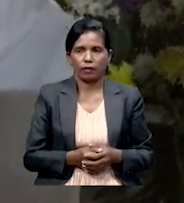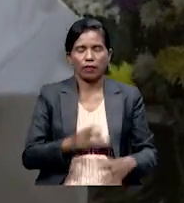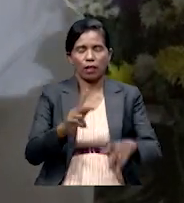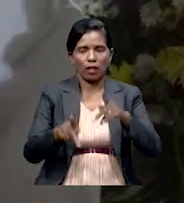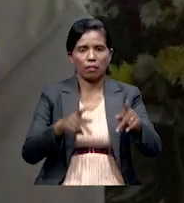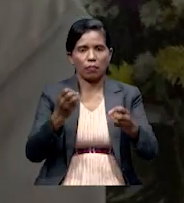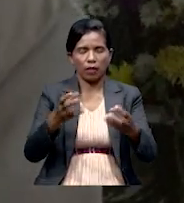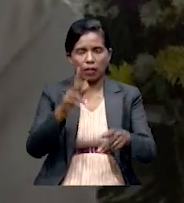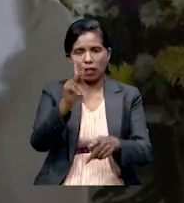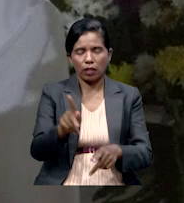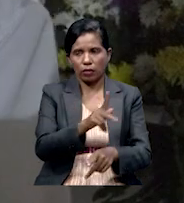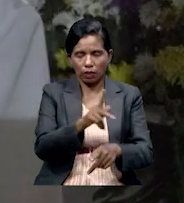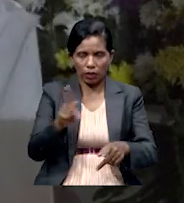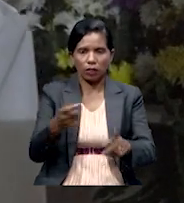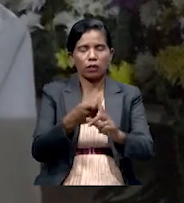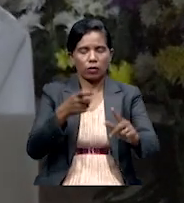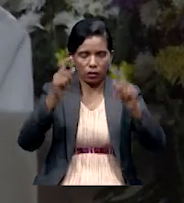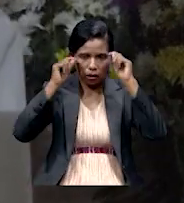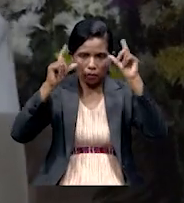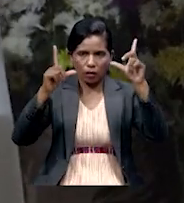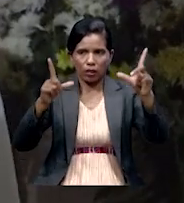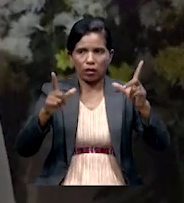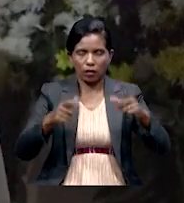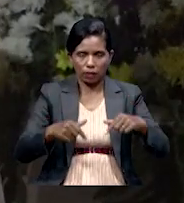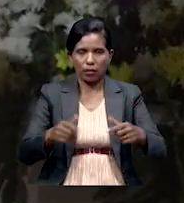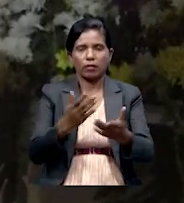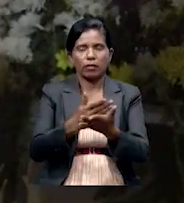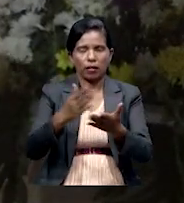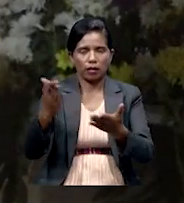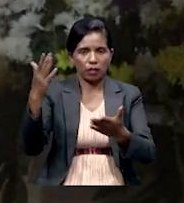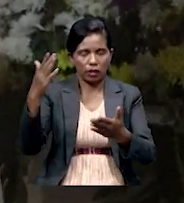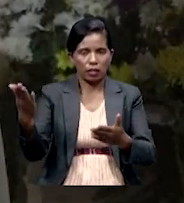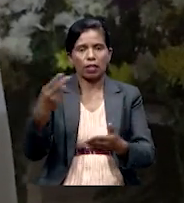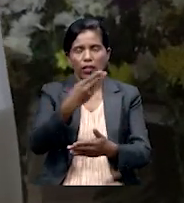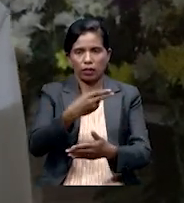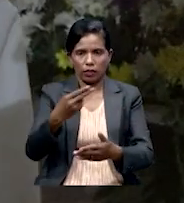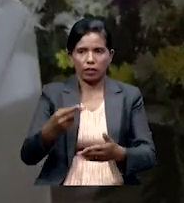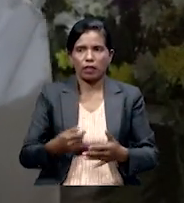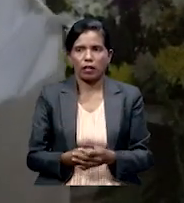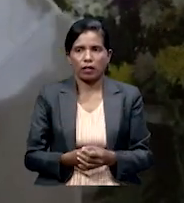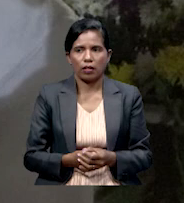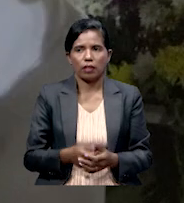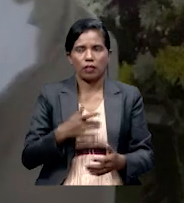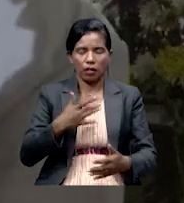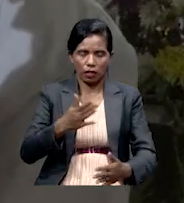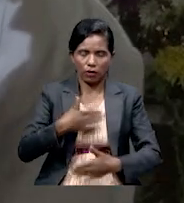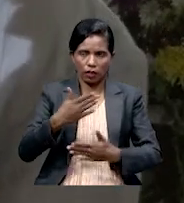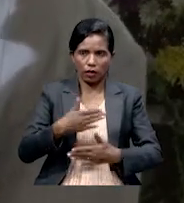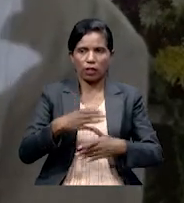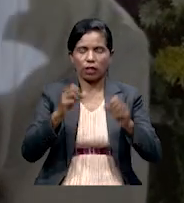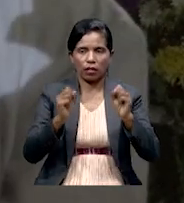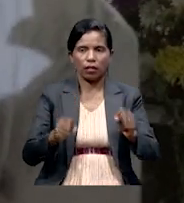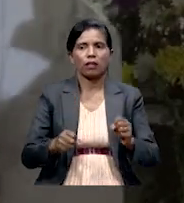umat katolik dari Timor Leste yang tersebar di Indonesia. Merasa sangat gembira dengan peristiwa